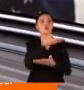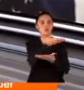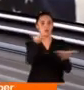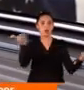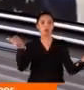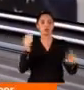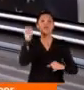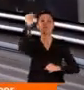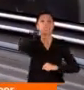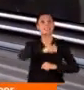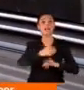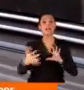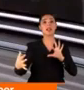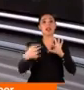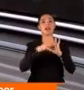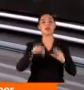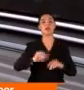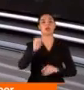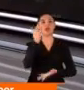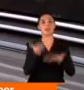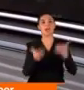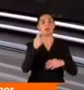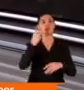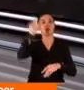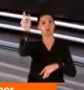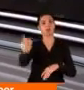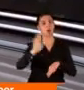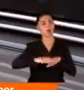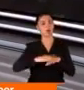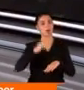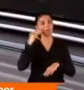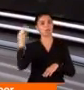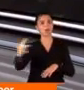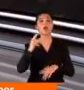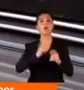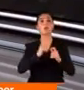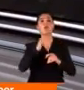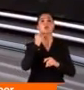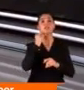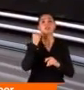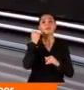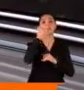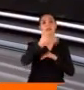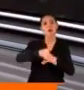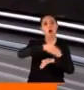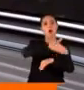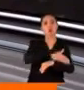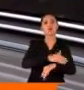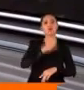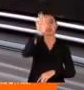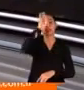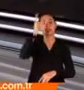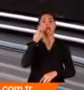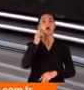biliyorsunuz. Saldırılara ilişkin bugün bir sıcak değerlendirme de Cumhurbaşkanı Erdoğan'dan geldi. Bosna Hersek ziyaretinin hemen öncesinde